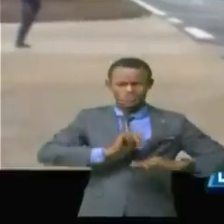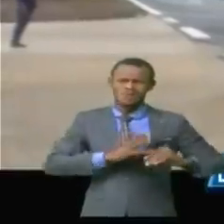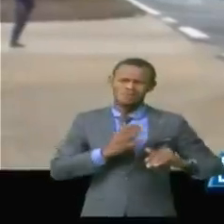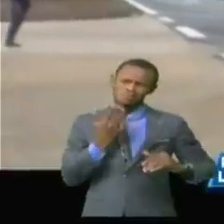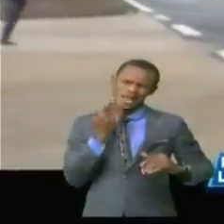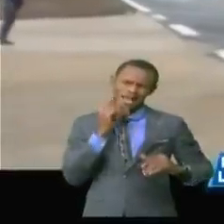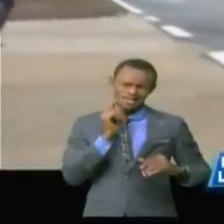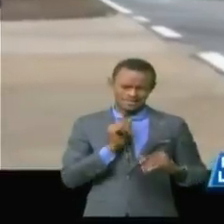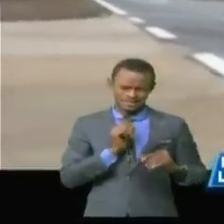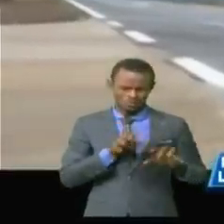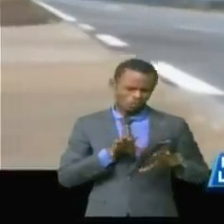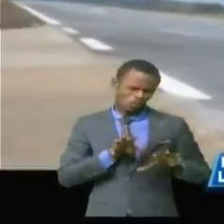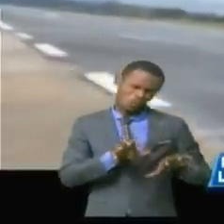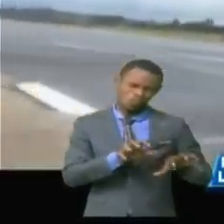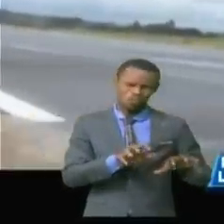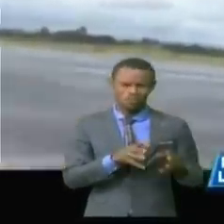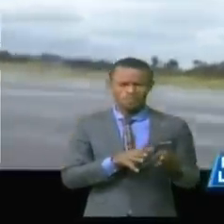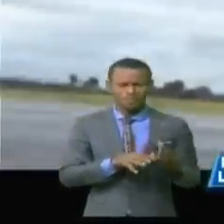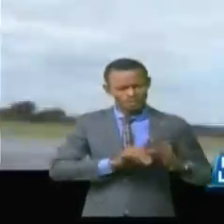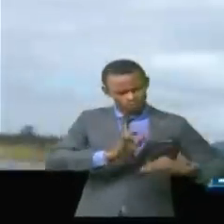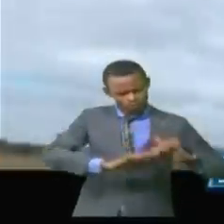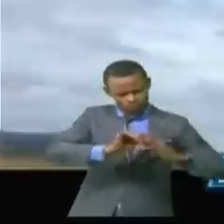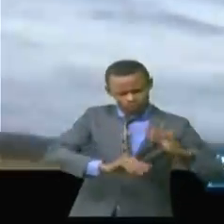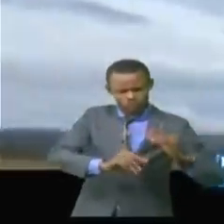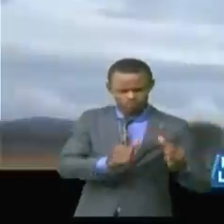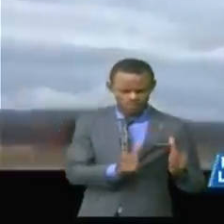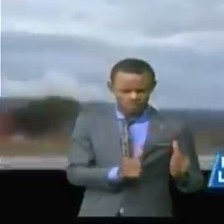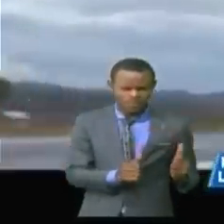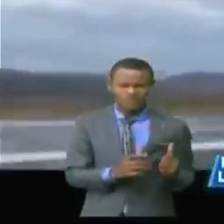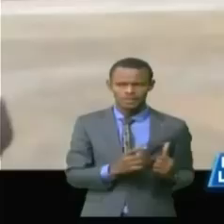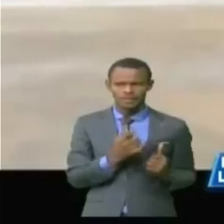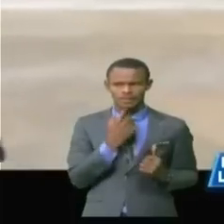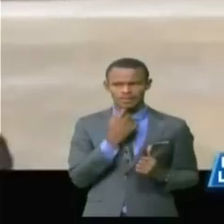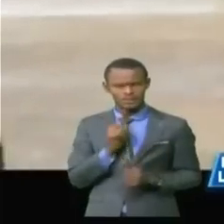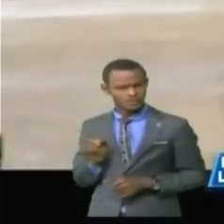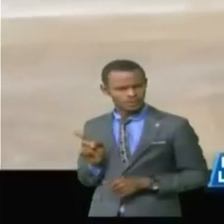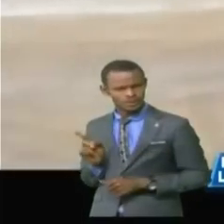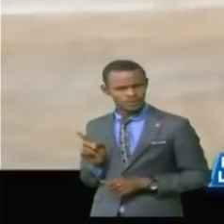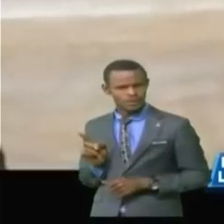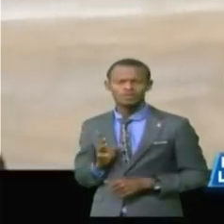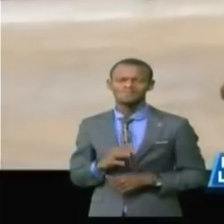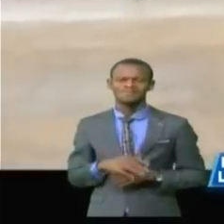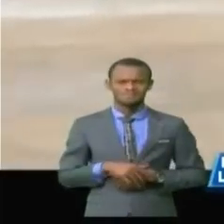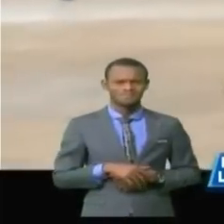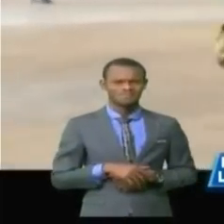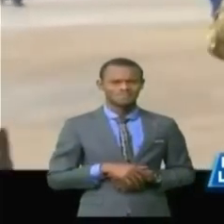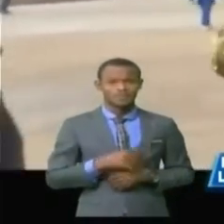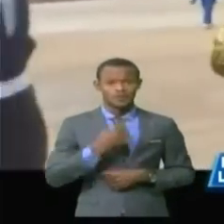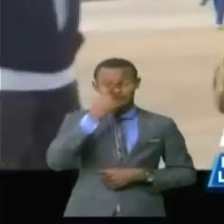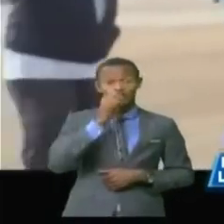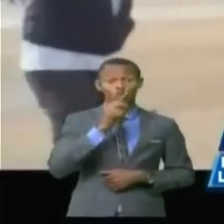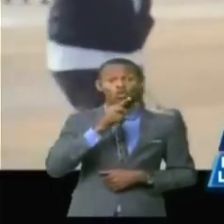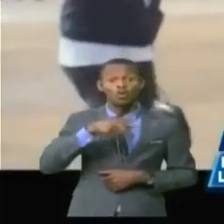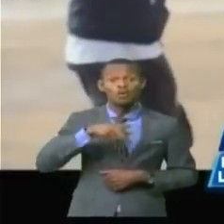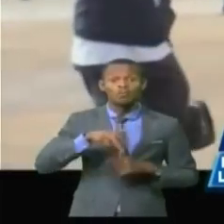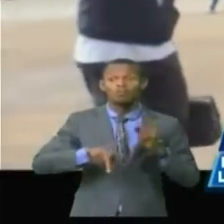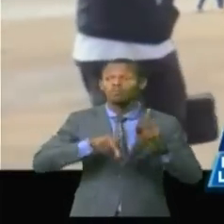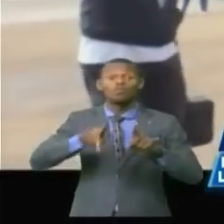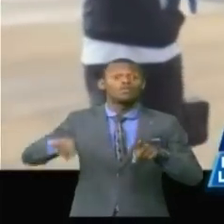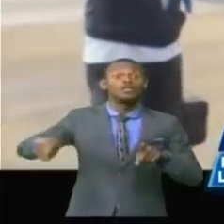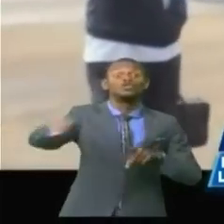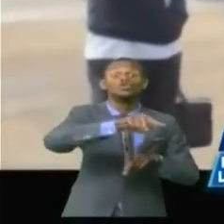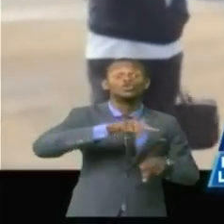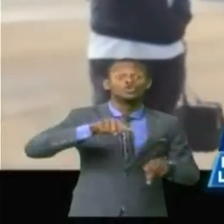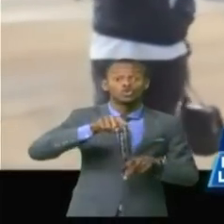capable d'accueillir des gros porteurs. Merci Fatih. Au nom de la population de Sud-Kivu, je vous dis merci.